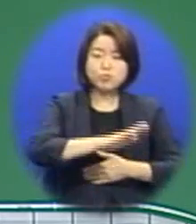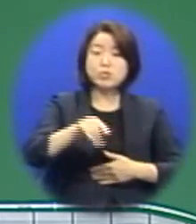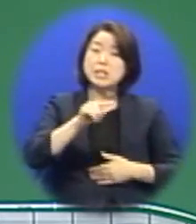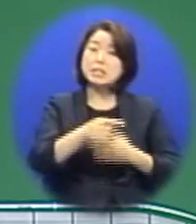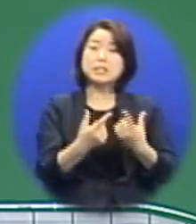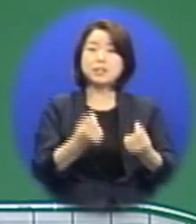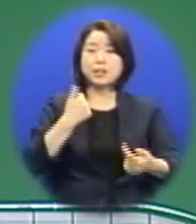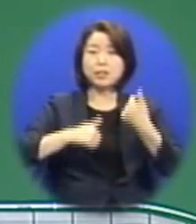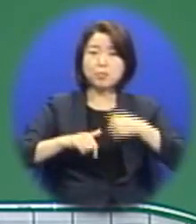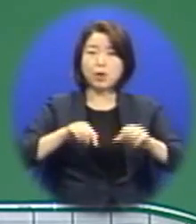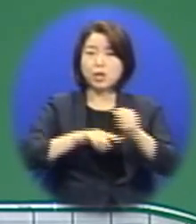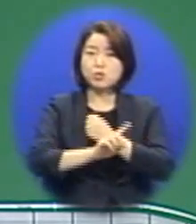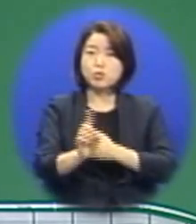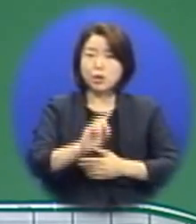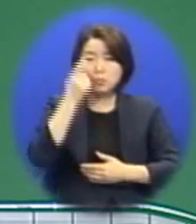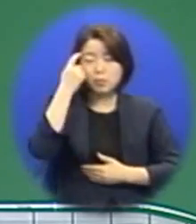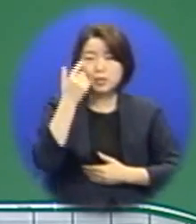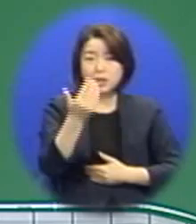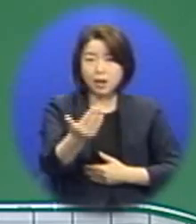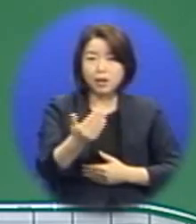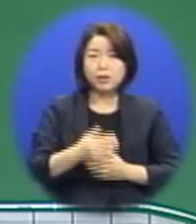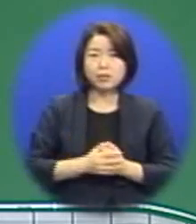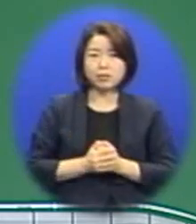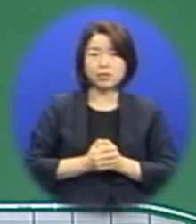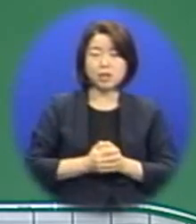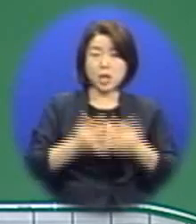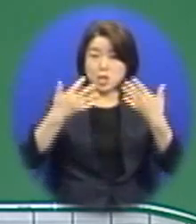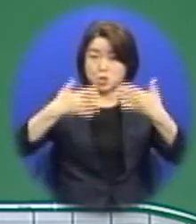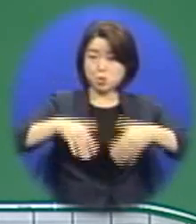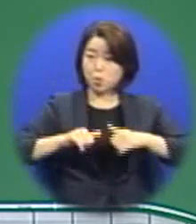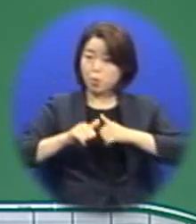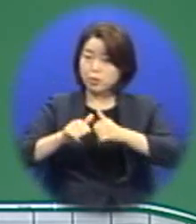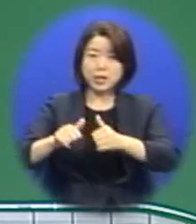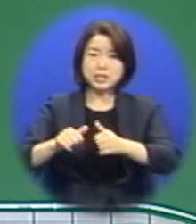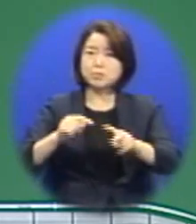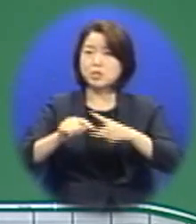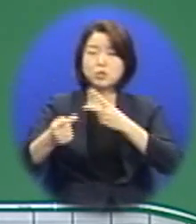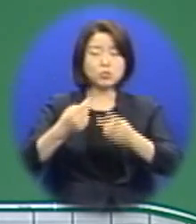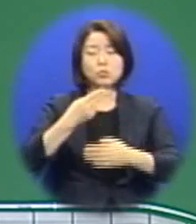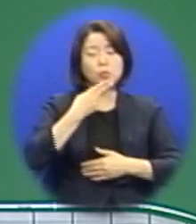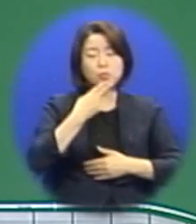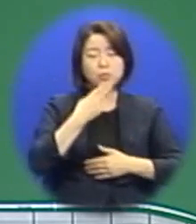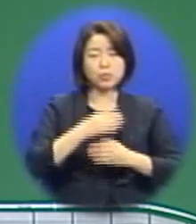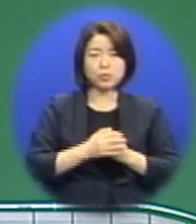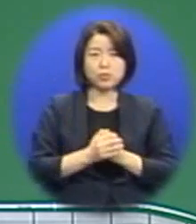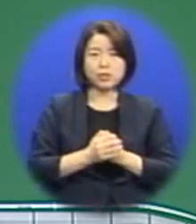기뻐할 이유가 뭐 있겠습니까? 조건을 따지면 정말 이유 없지요.